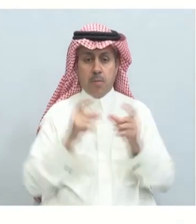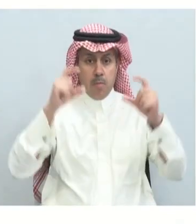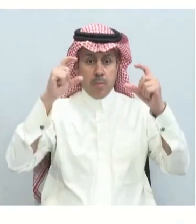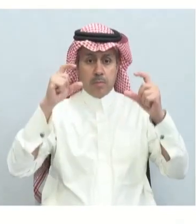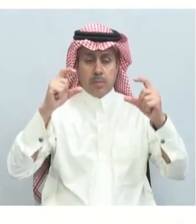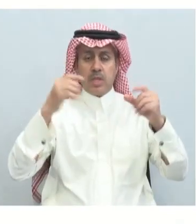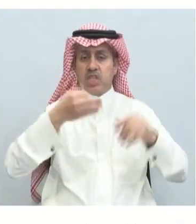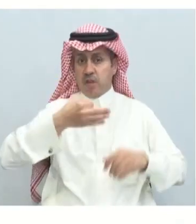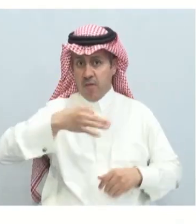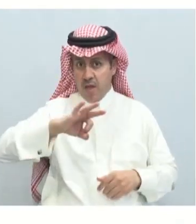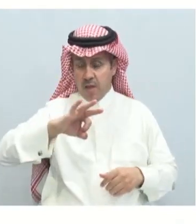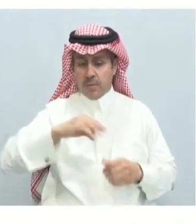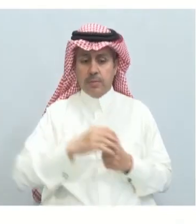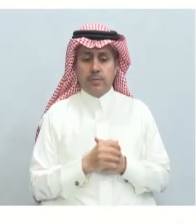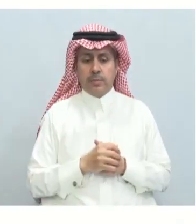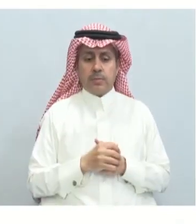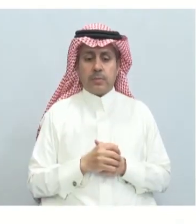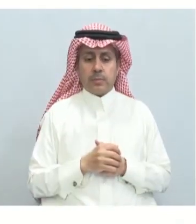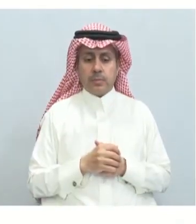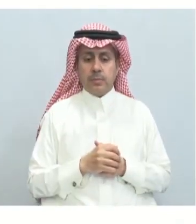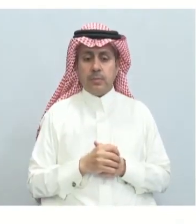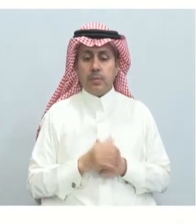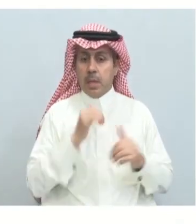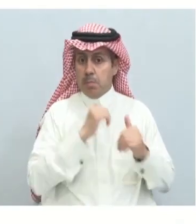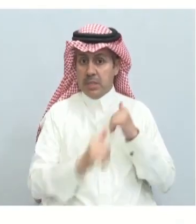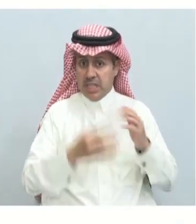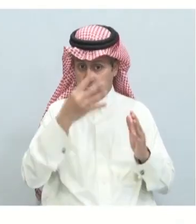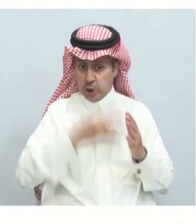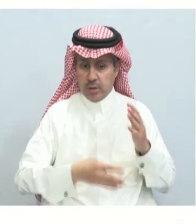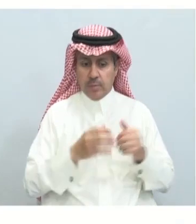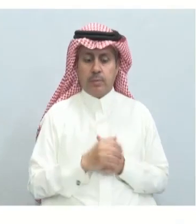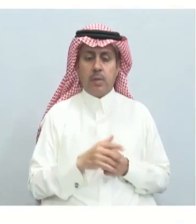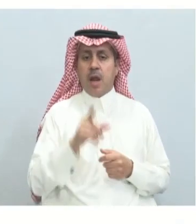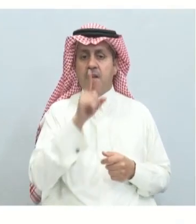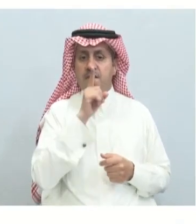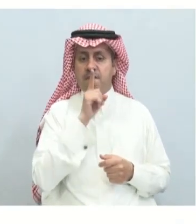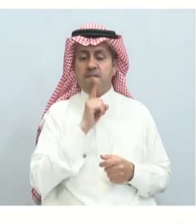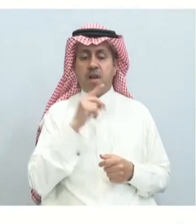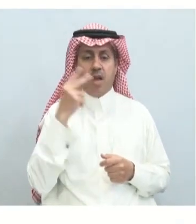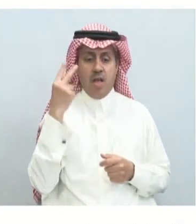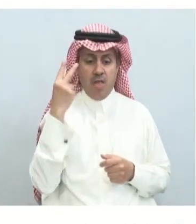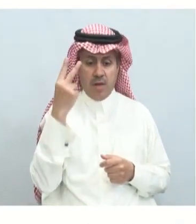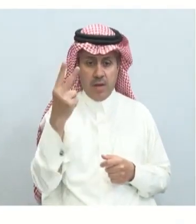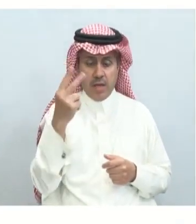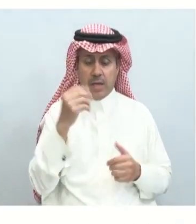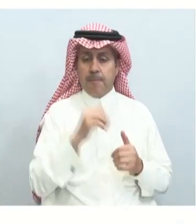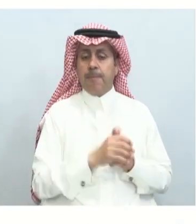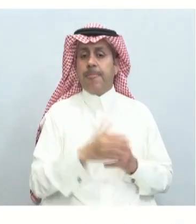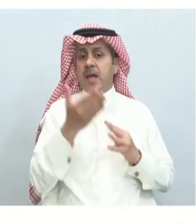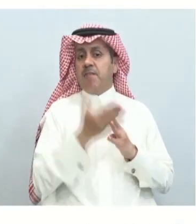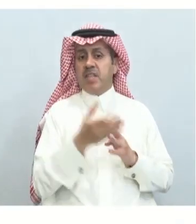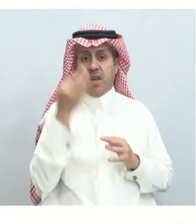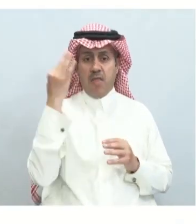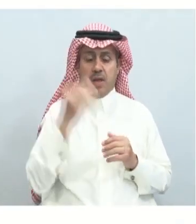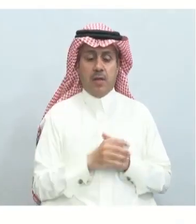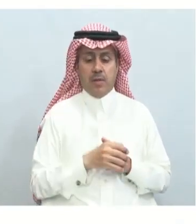اولا الصف او المرحله الثالث ثانوي المسار الشرعي الفصل الدراسي الثالث الماده فقه